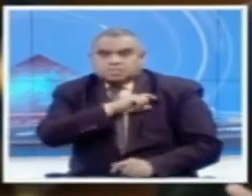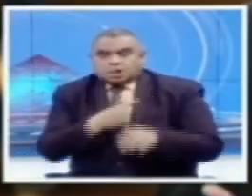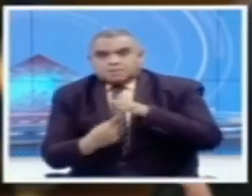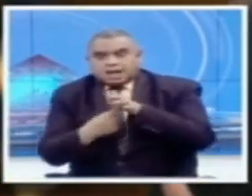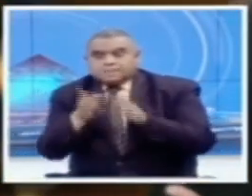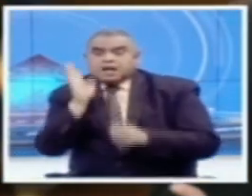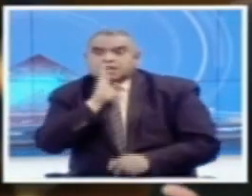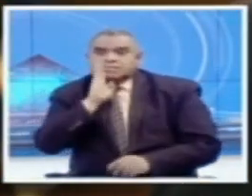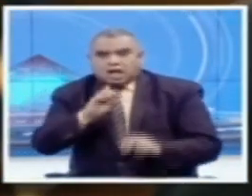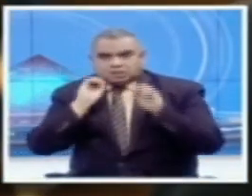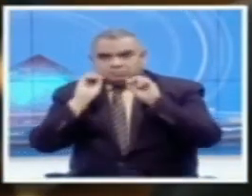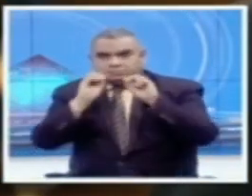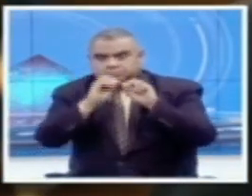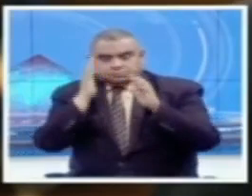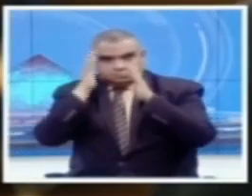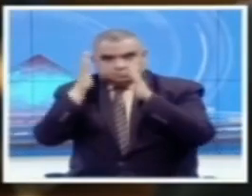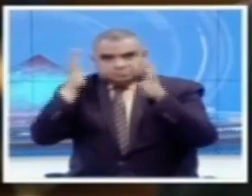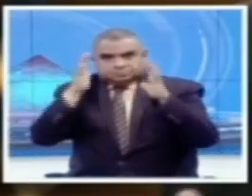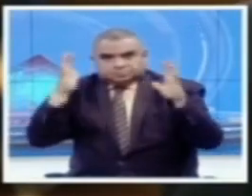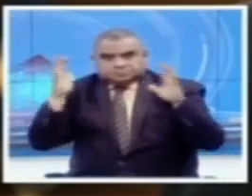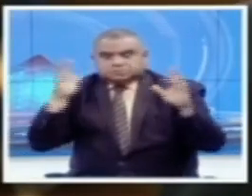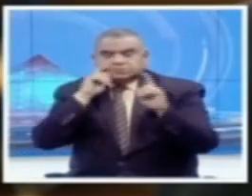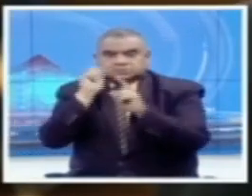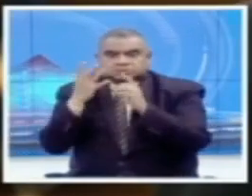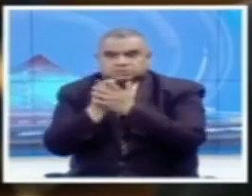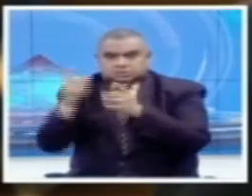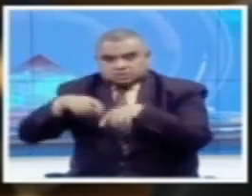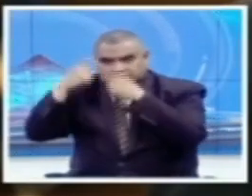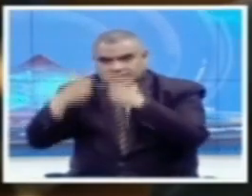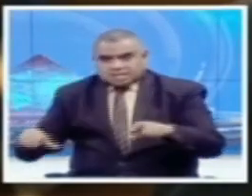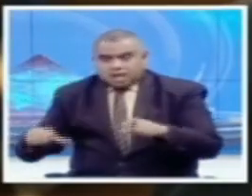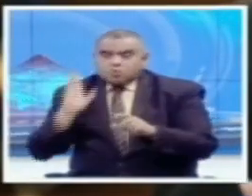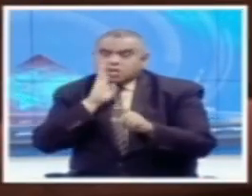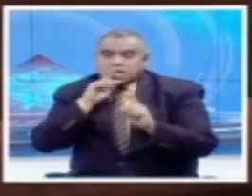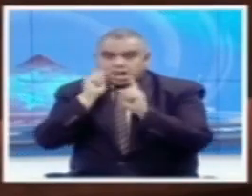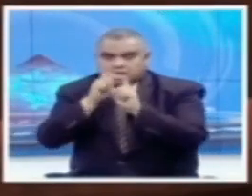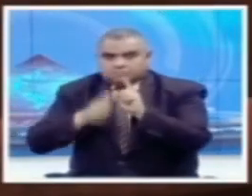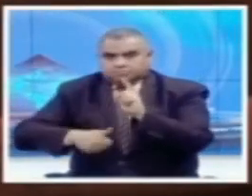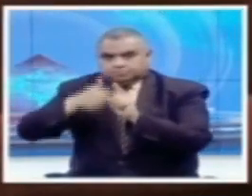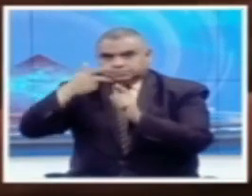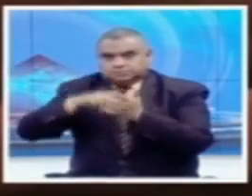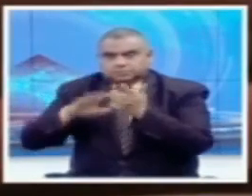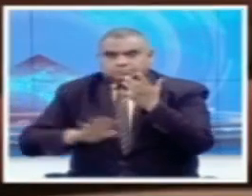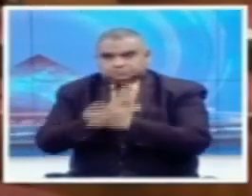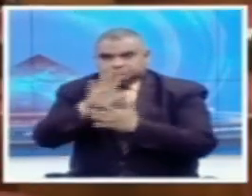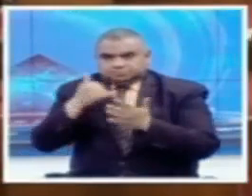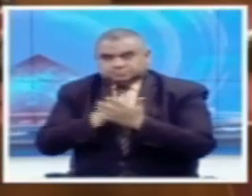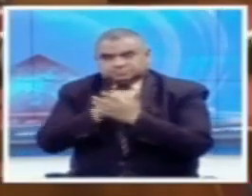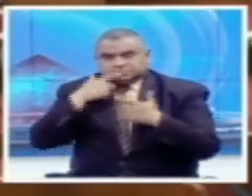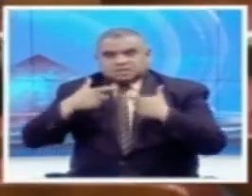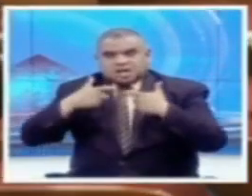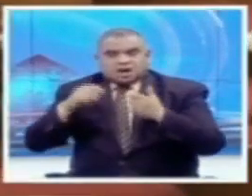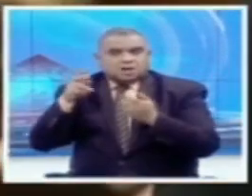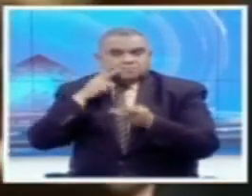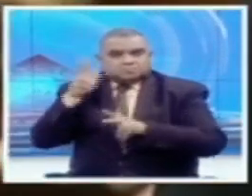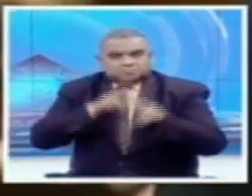وعيهم وإدراك أكتر من جهود الدولة ودورهم في محاربة من الفساد والحرب الإلكترونية.